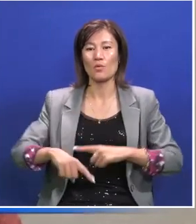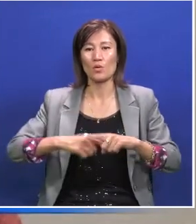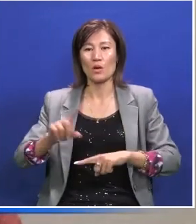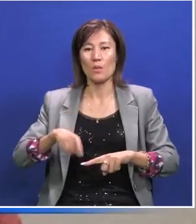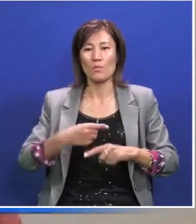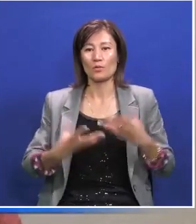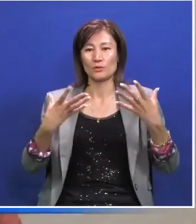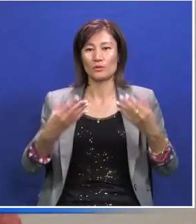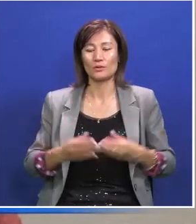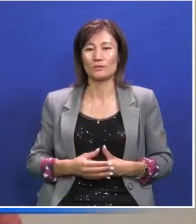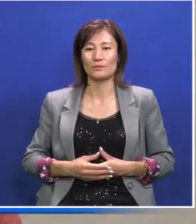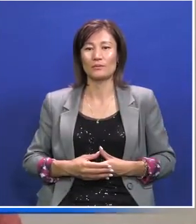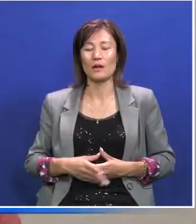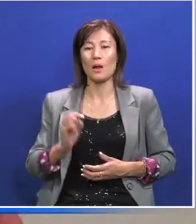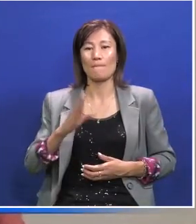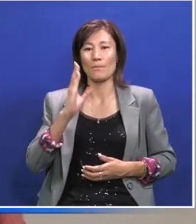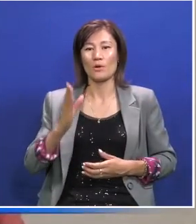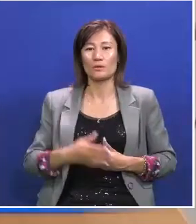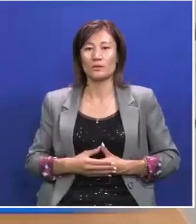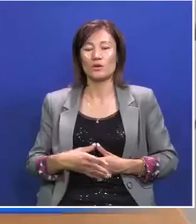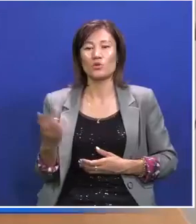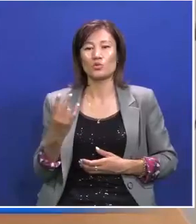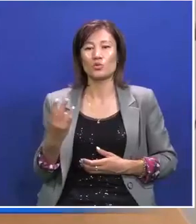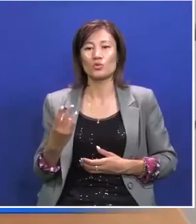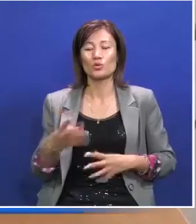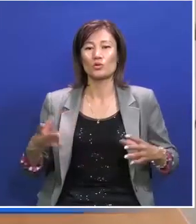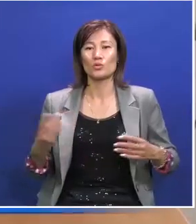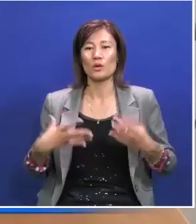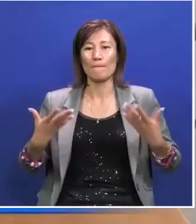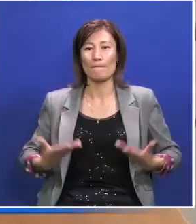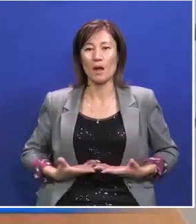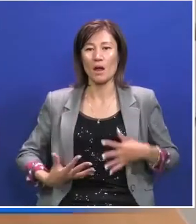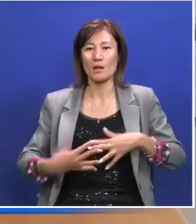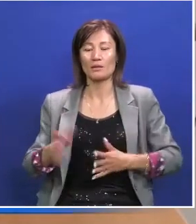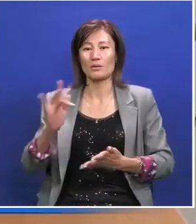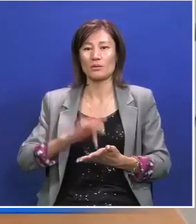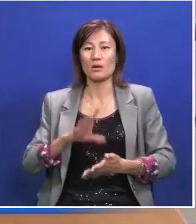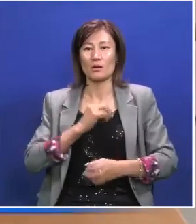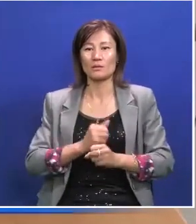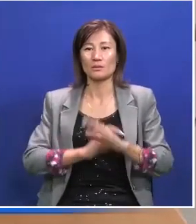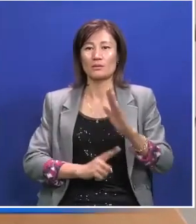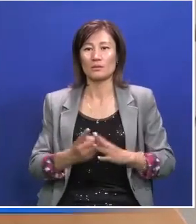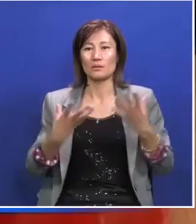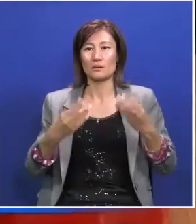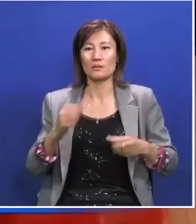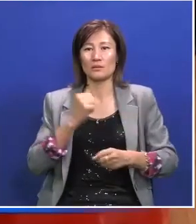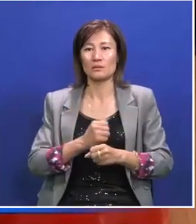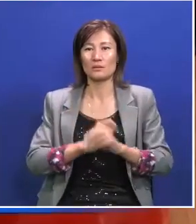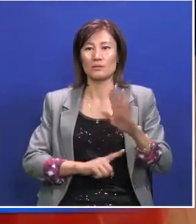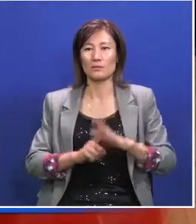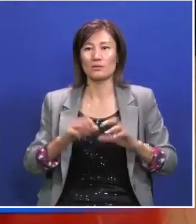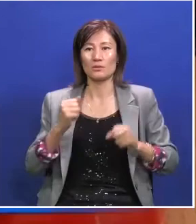біздің еліміздің болашағы үшін өте қажетті дүние. Бүгінде аудан аумақтарында санақты жүйелі түрде ұйымдастыру жұмыстары